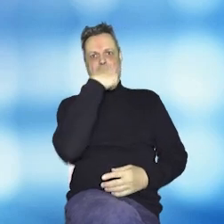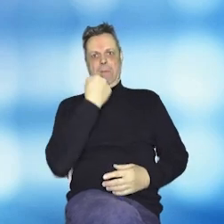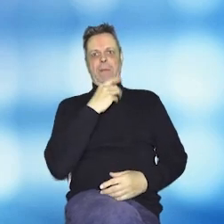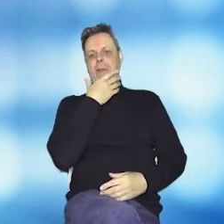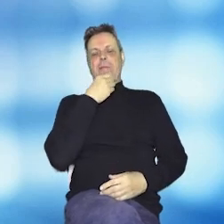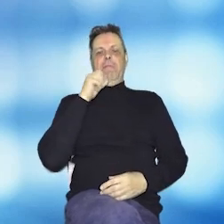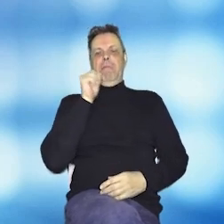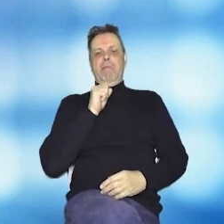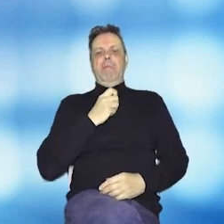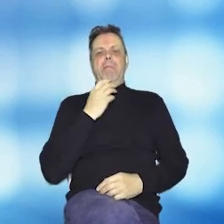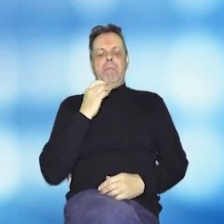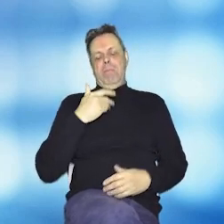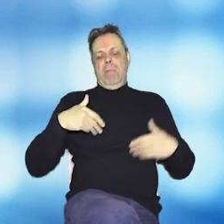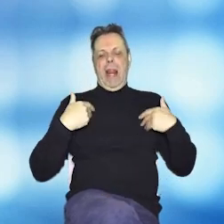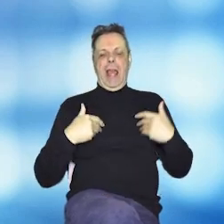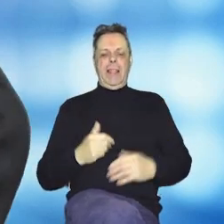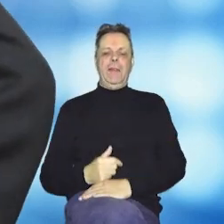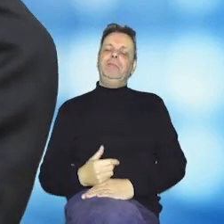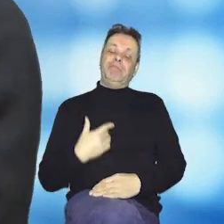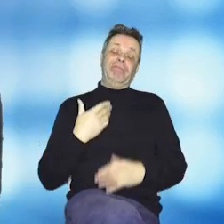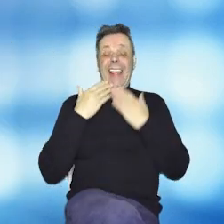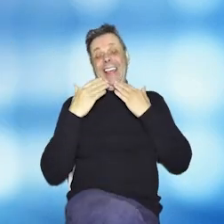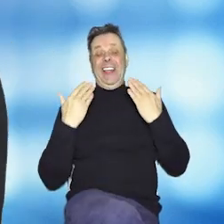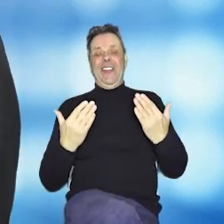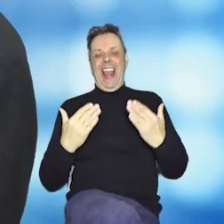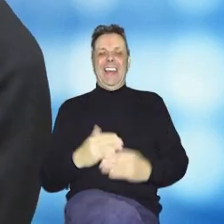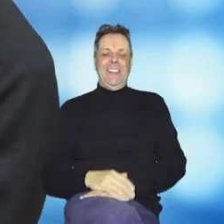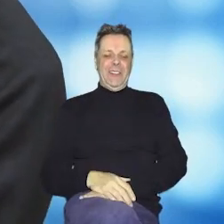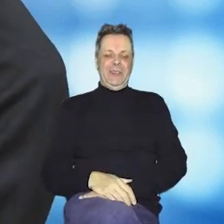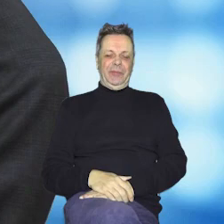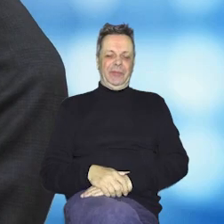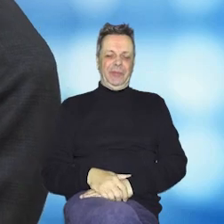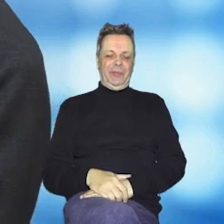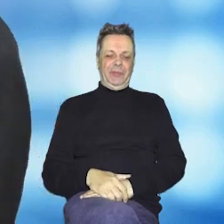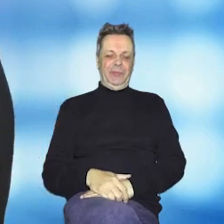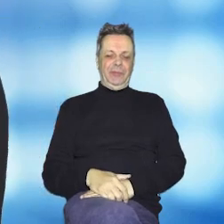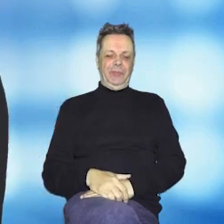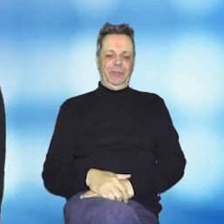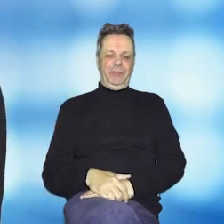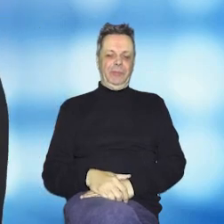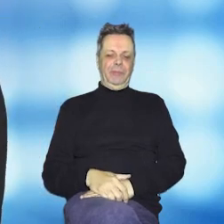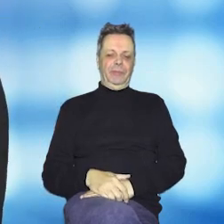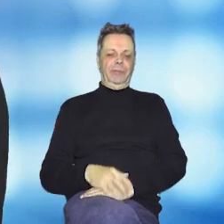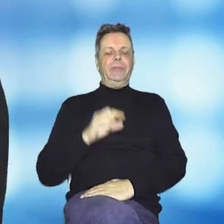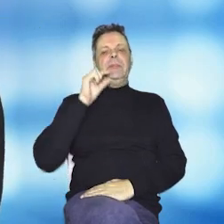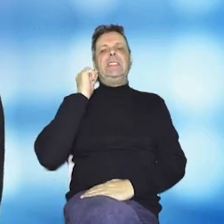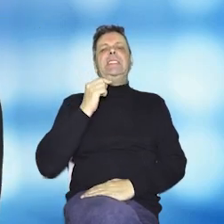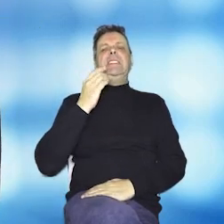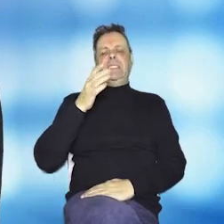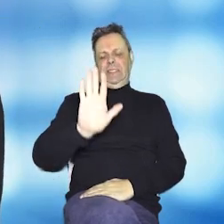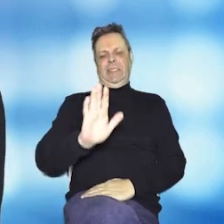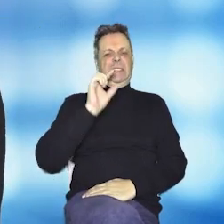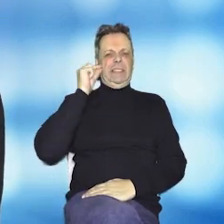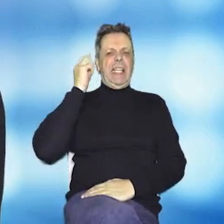ono, puca bi rekli zagrebački. Hvala lijepa. Tata je bio u domu za